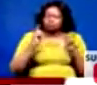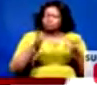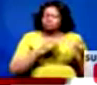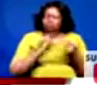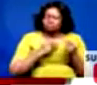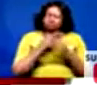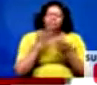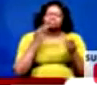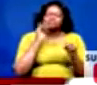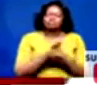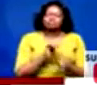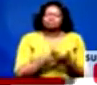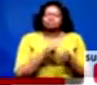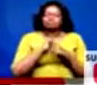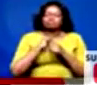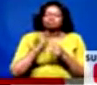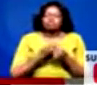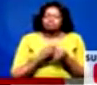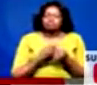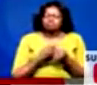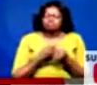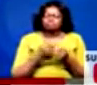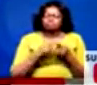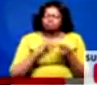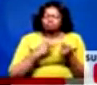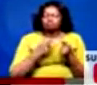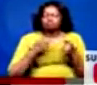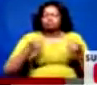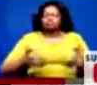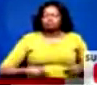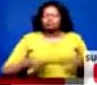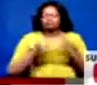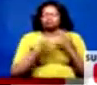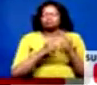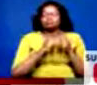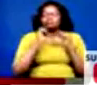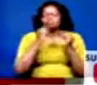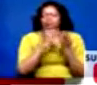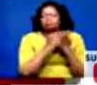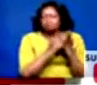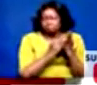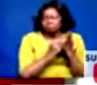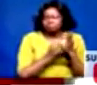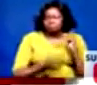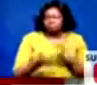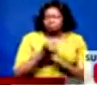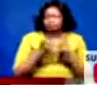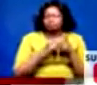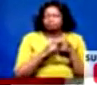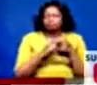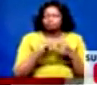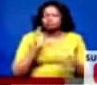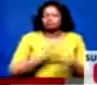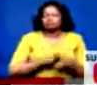ambazo alizotuahidi katika kile youth charter aweze kuzitimiza, na tuweze kupata